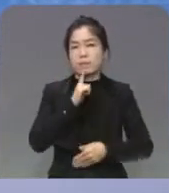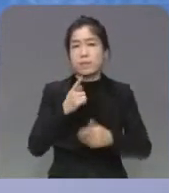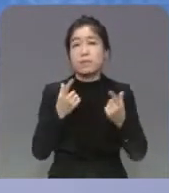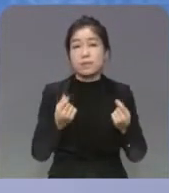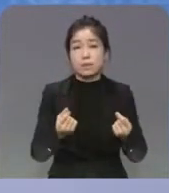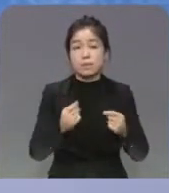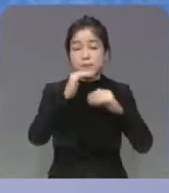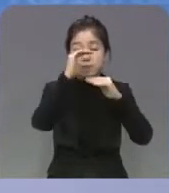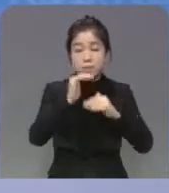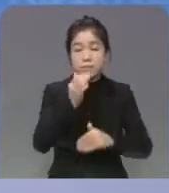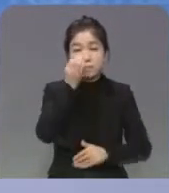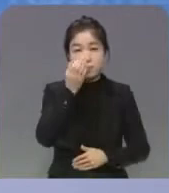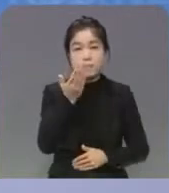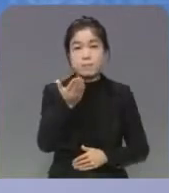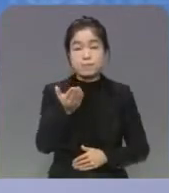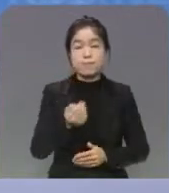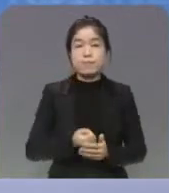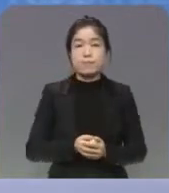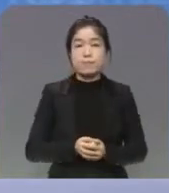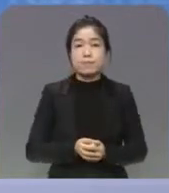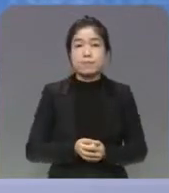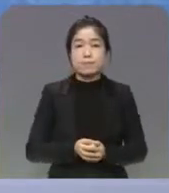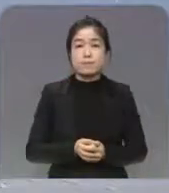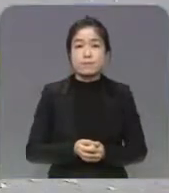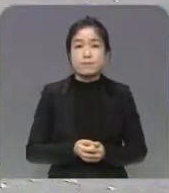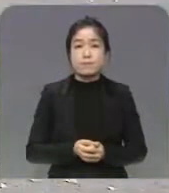지적입니다. 보도에 최송인 기자입니다.